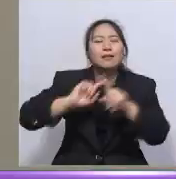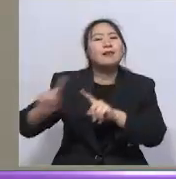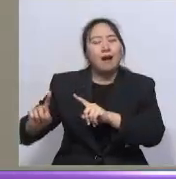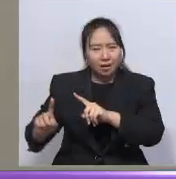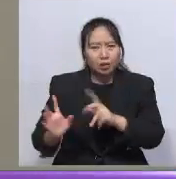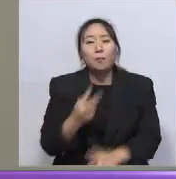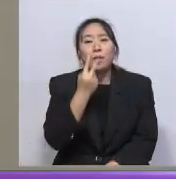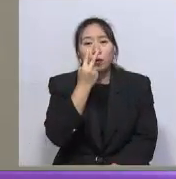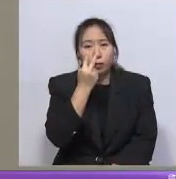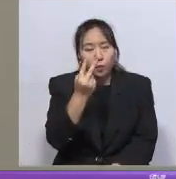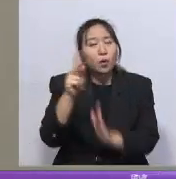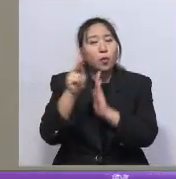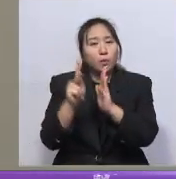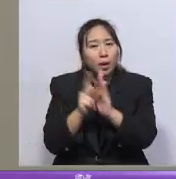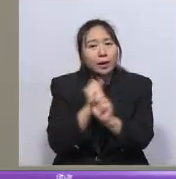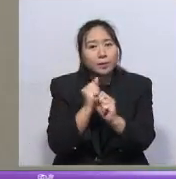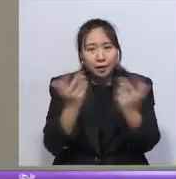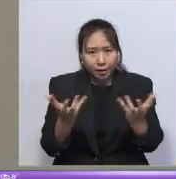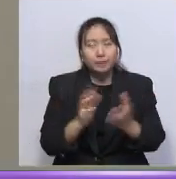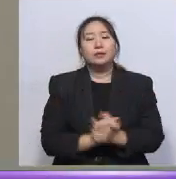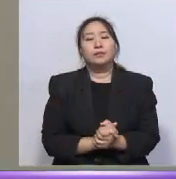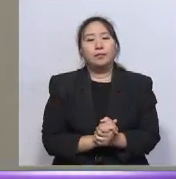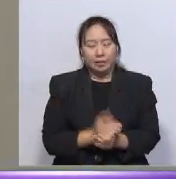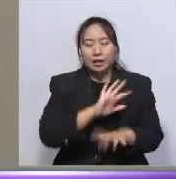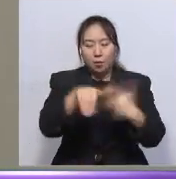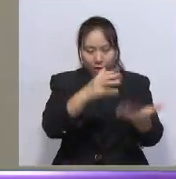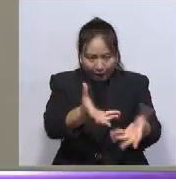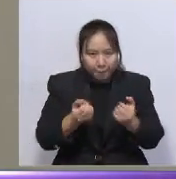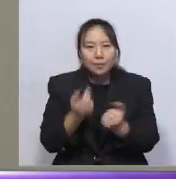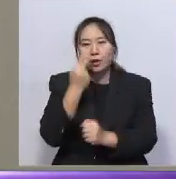นะก็ต้องไปดูที่ว่าทางกฎหมายจะทำได้แค่ไหนอย่างไรก็รับจะดูแลทั้งหมดนะครับ